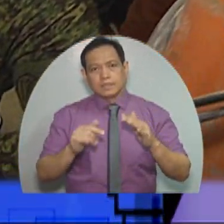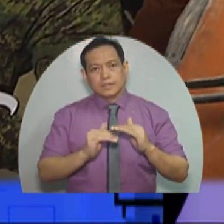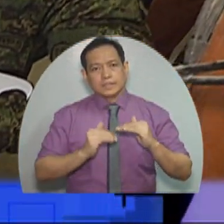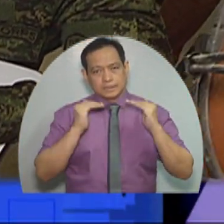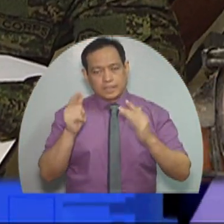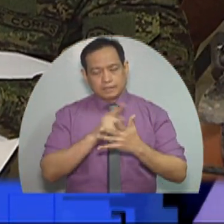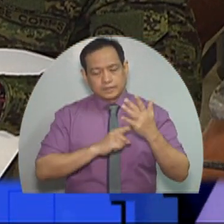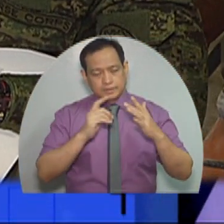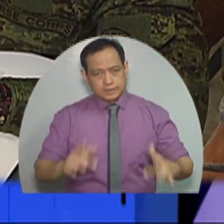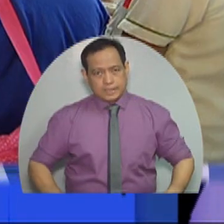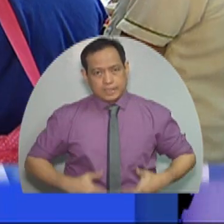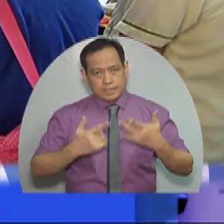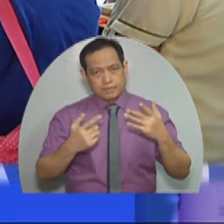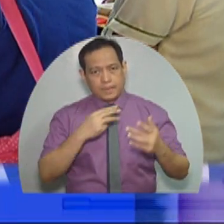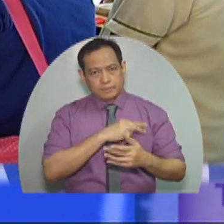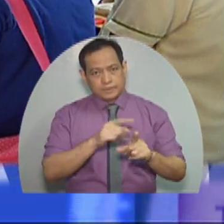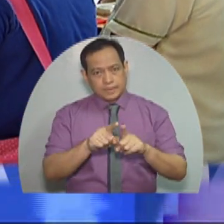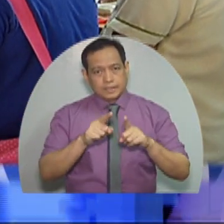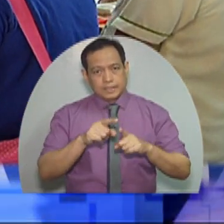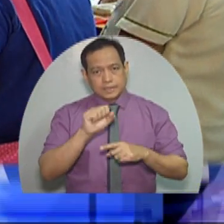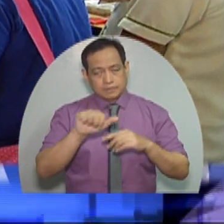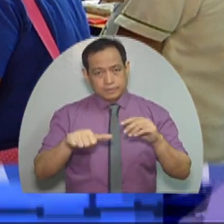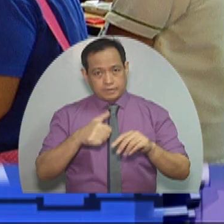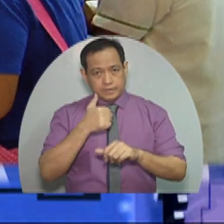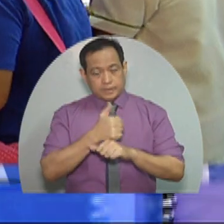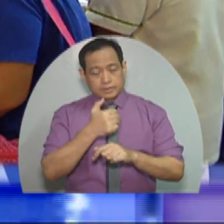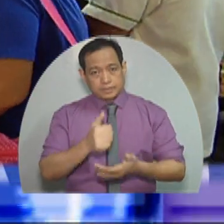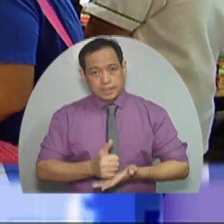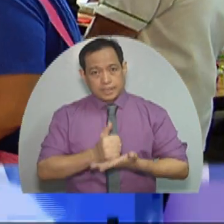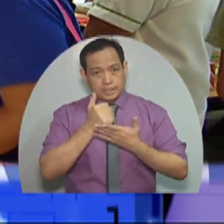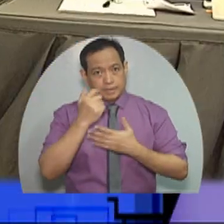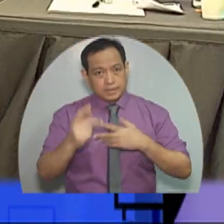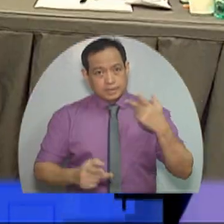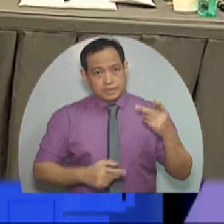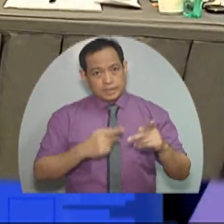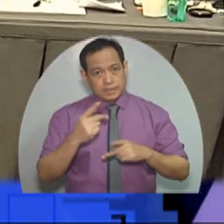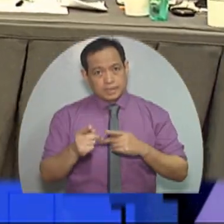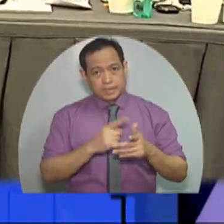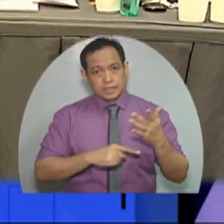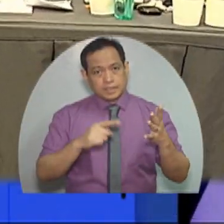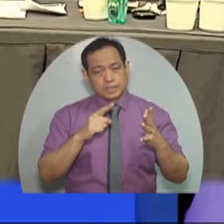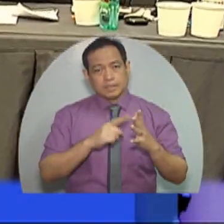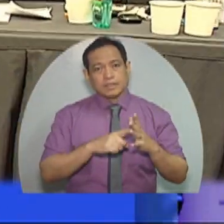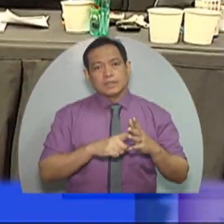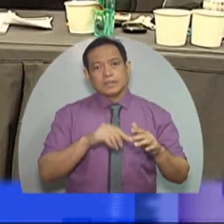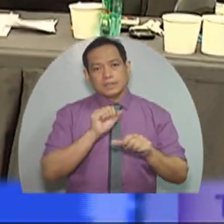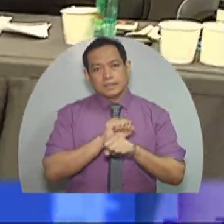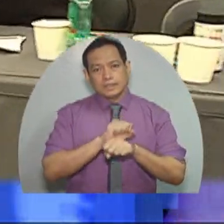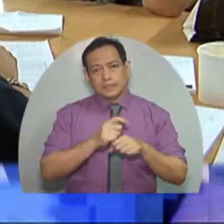ang antas nito. Naging misyon din ng SM Foundation ang pagtulong sa mga kaanak ng